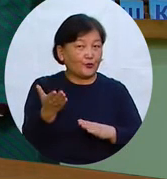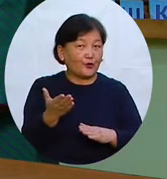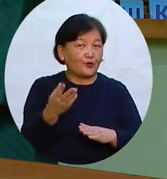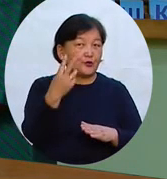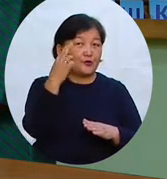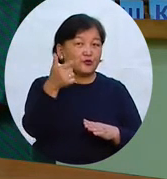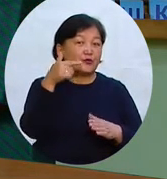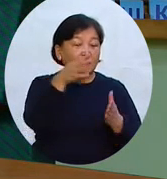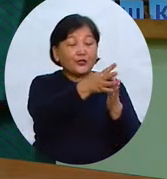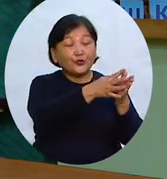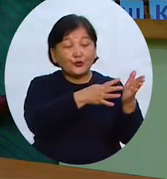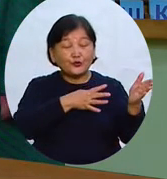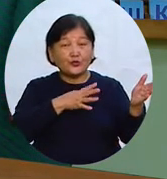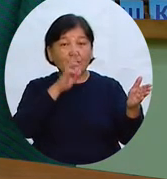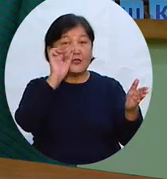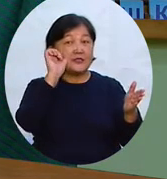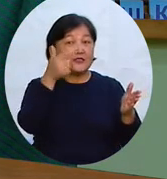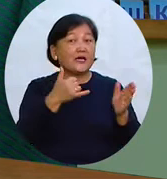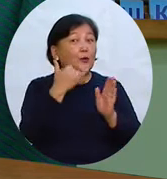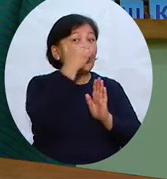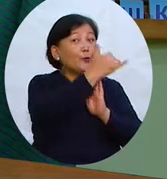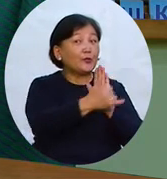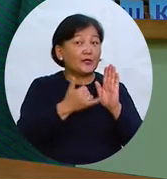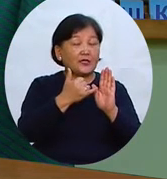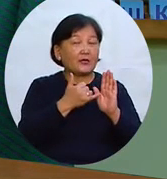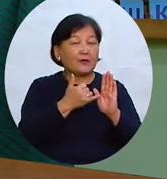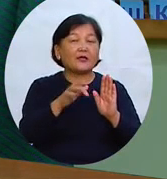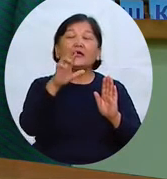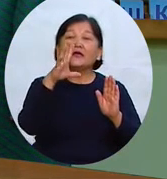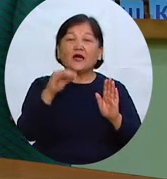үзүүлсэн цаг үлдрлийн байдлыг хэрхэн төсөөлж байна вэ?